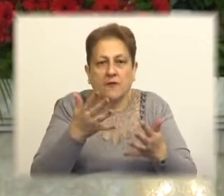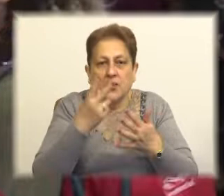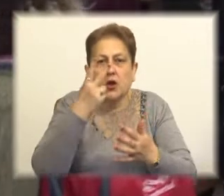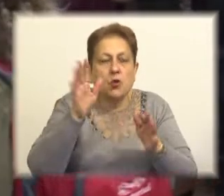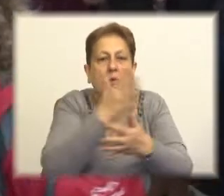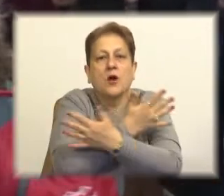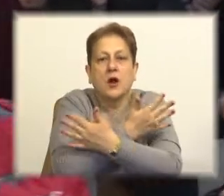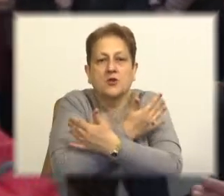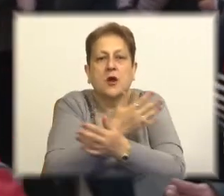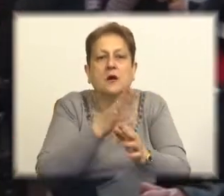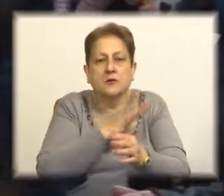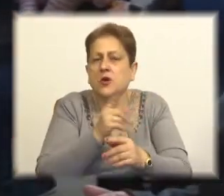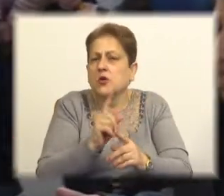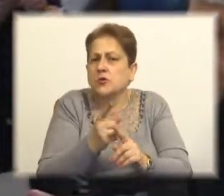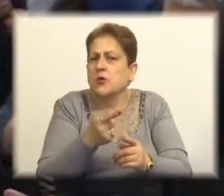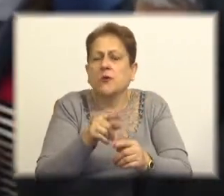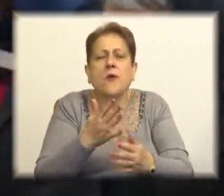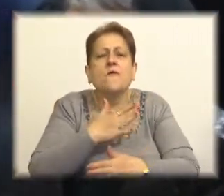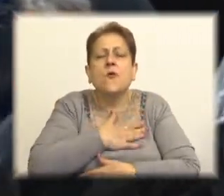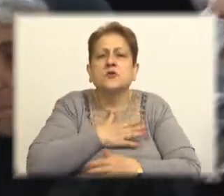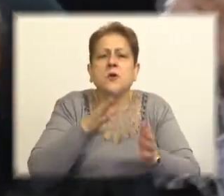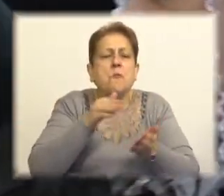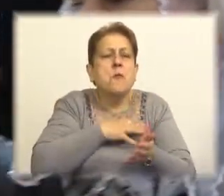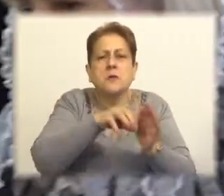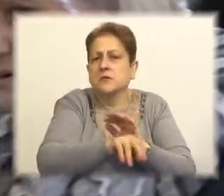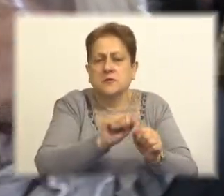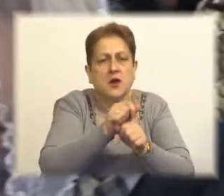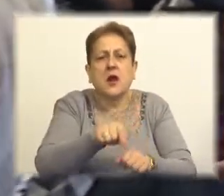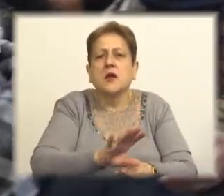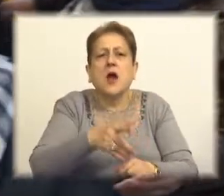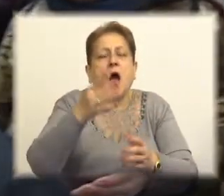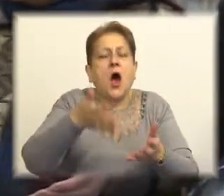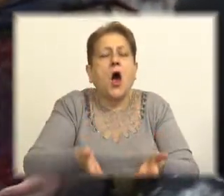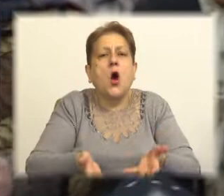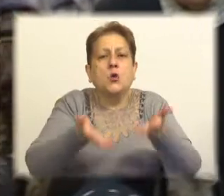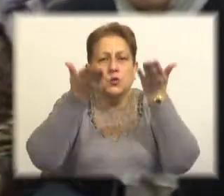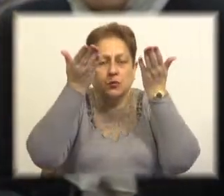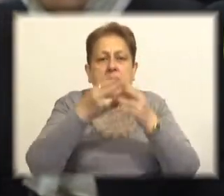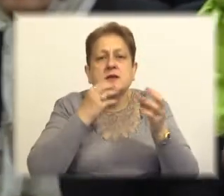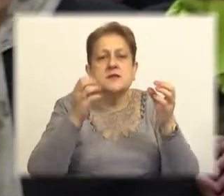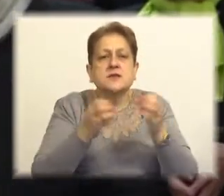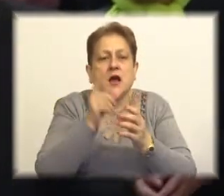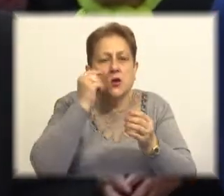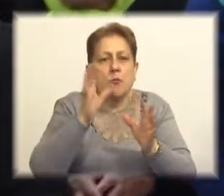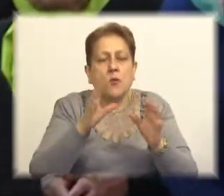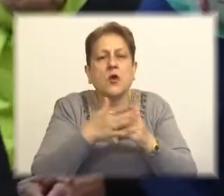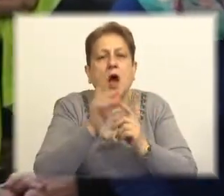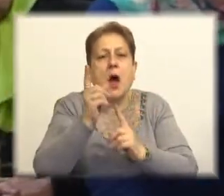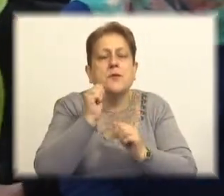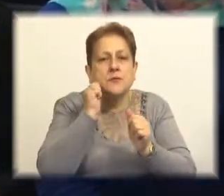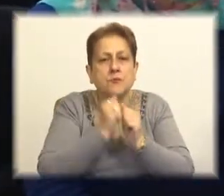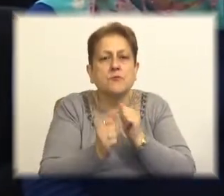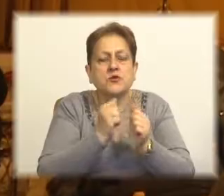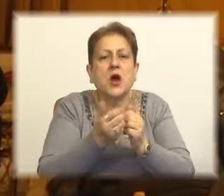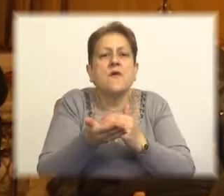2 հրեշտակ եւ ասացին. «Ինչու եք ողջին մեռելների մեջ փնտրում, այստեղ չէ, այլ հարություն առավ»։ Զատիկը հայերի մոտ տոնվել է ապրիլ ամսին,